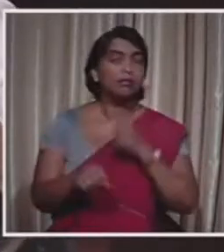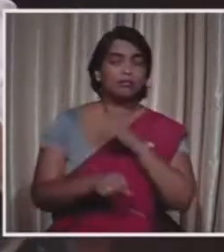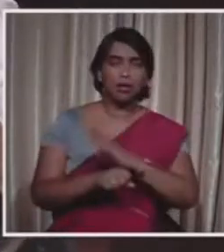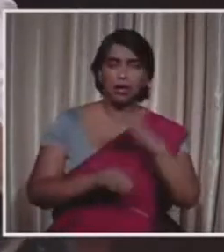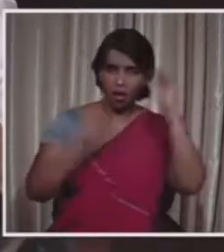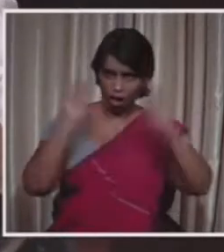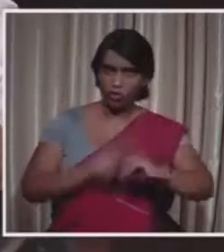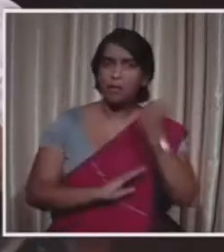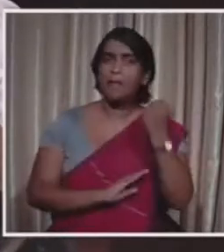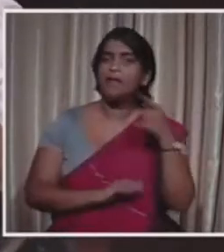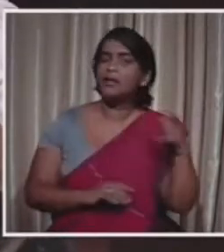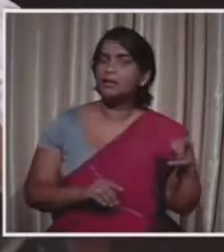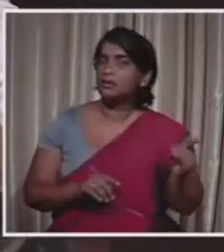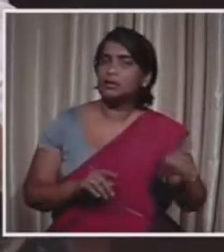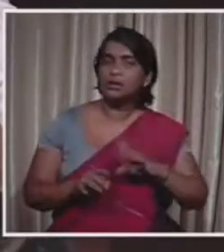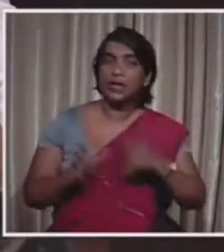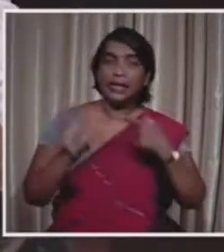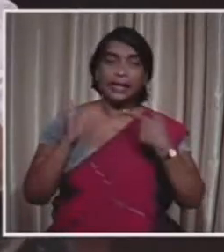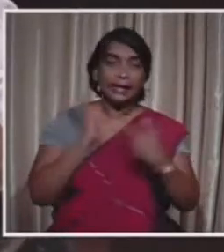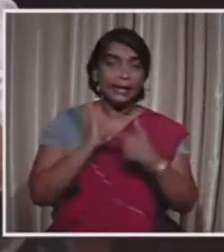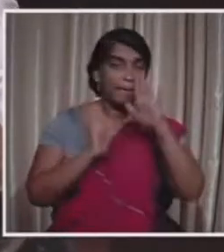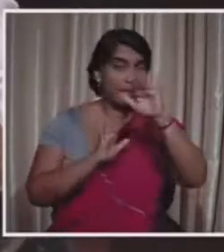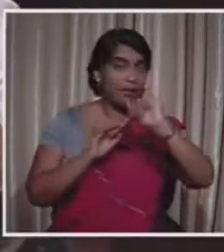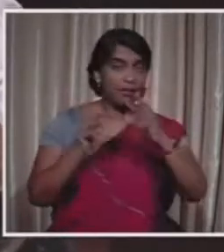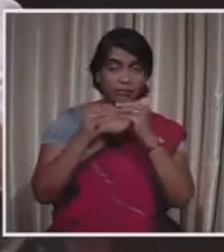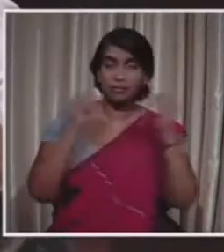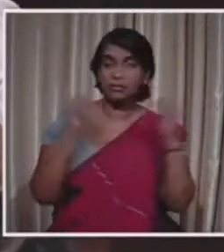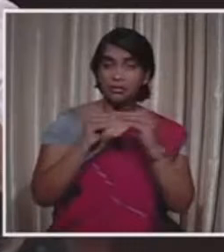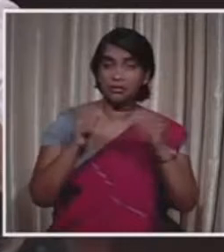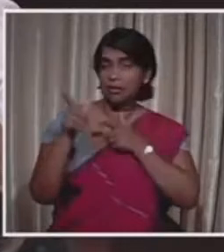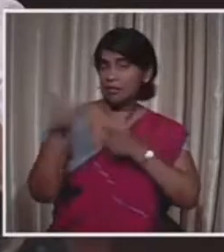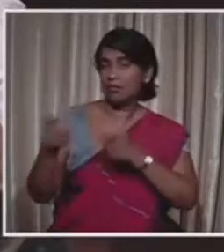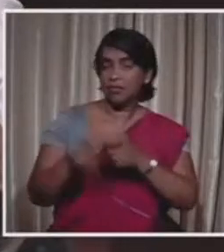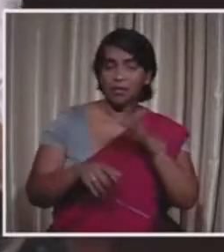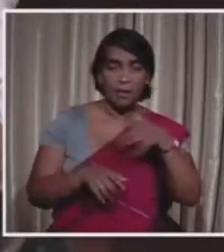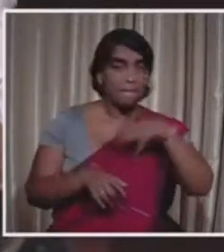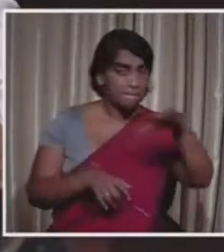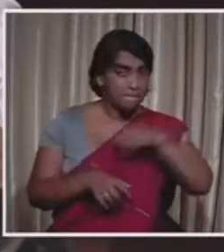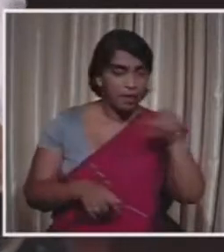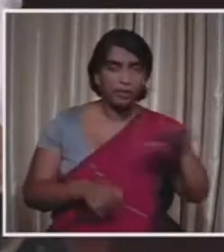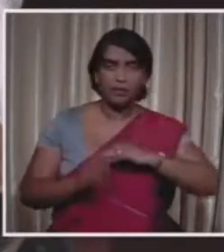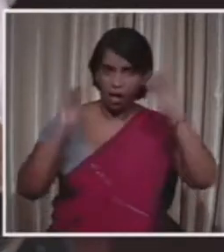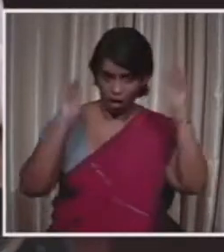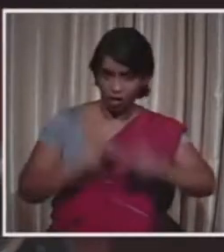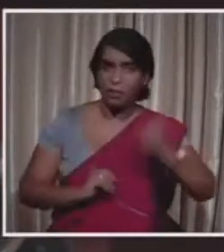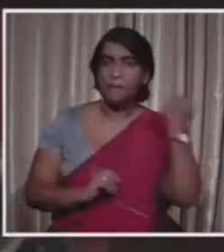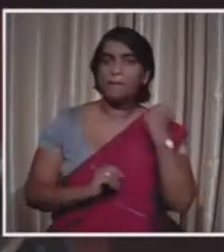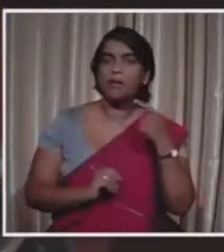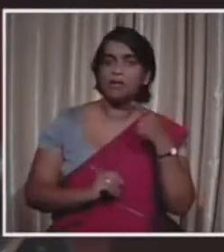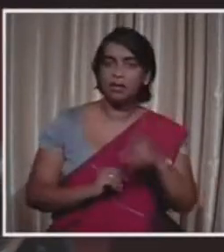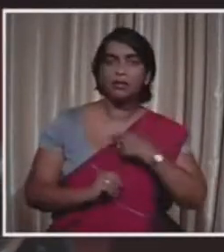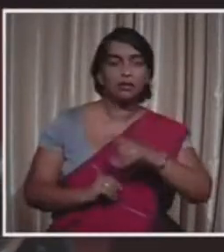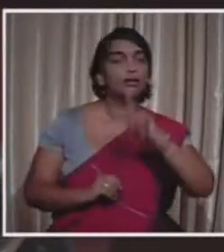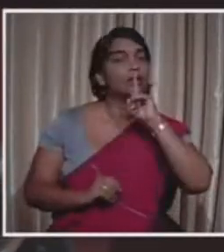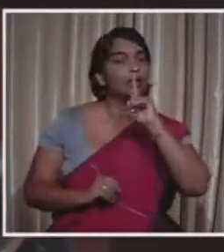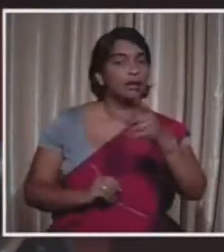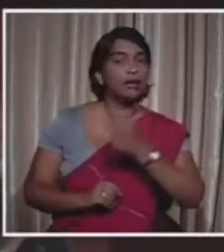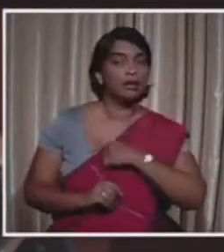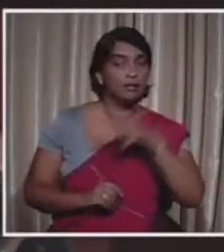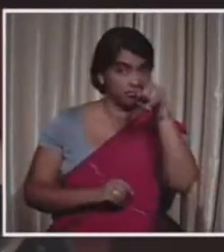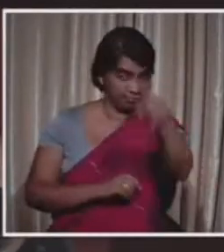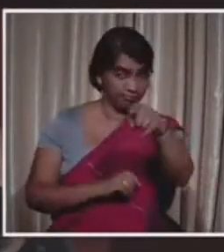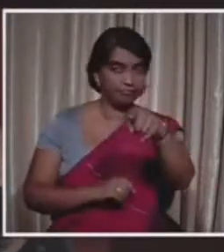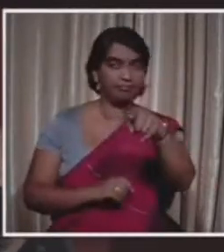බලේද T56 උන්න පාවිච්චි කරන එක අරම බලේද මං අහන්න කැමති